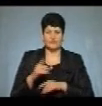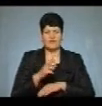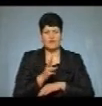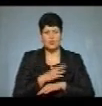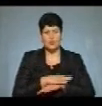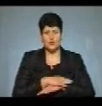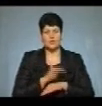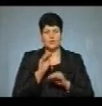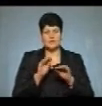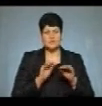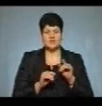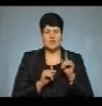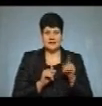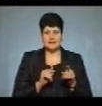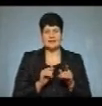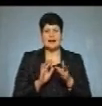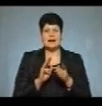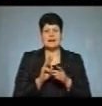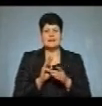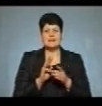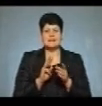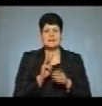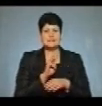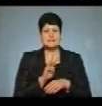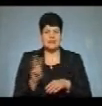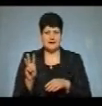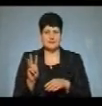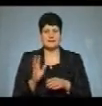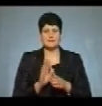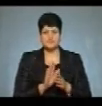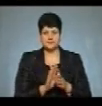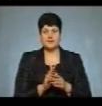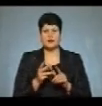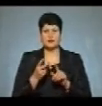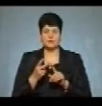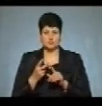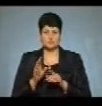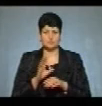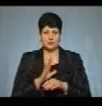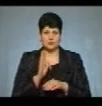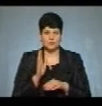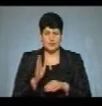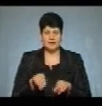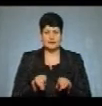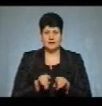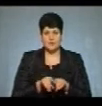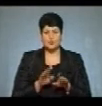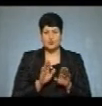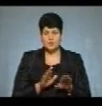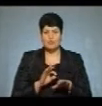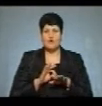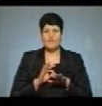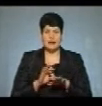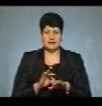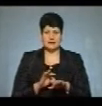і розміщення їх на відповідному сайті, на відповідній електронній платформі. Наступним етапом є також і